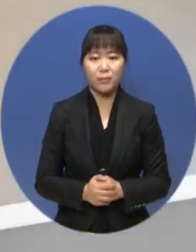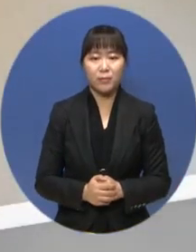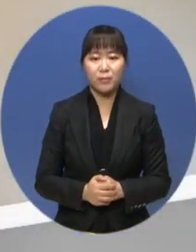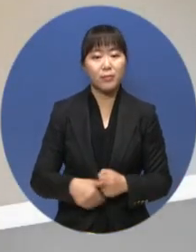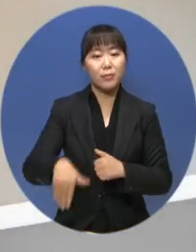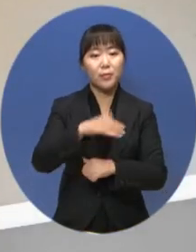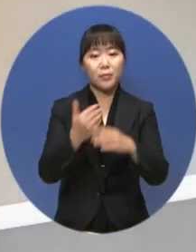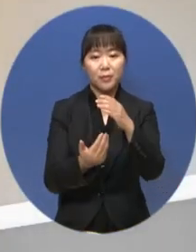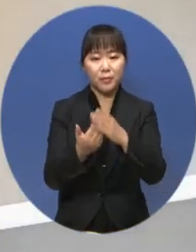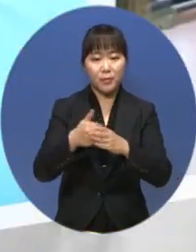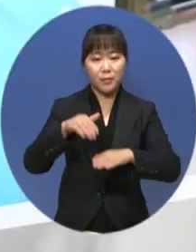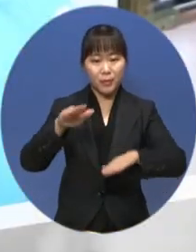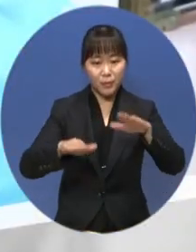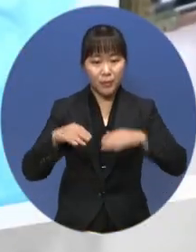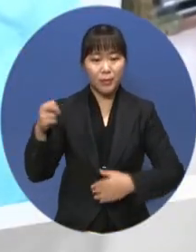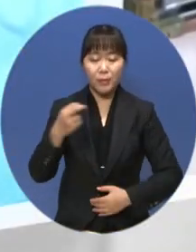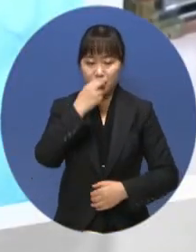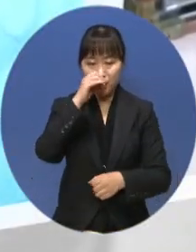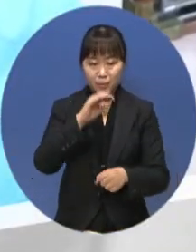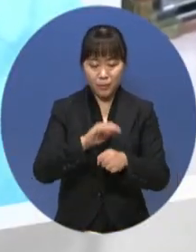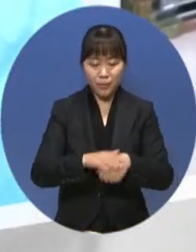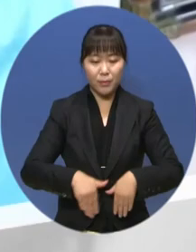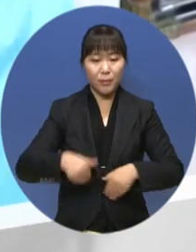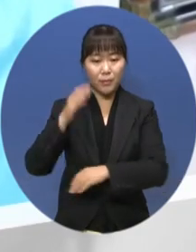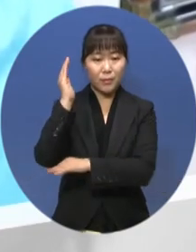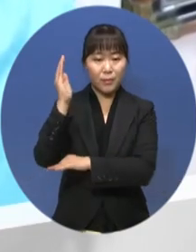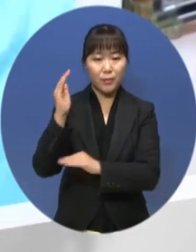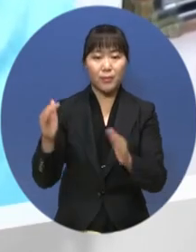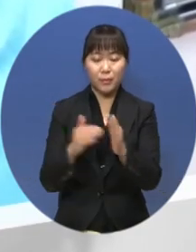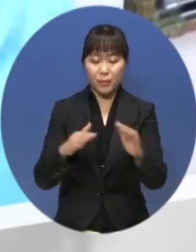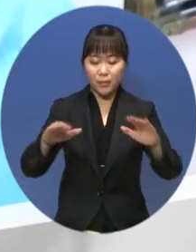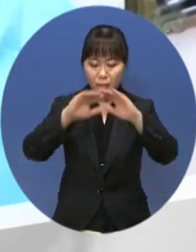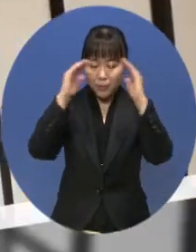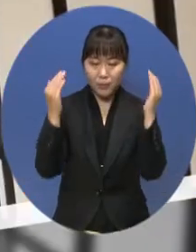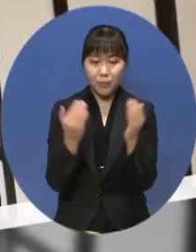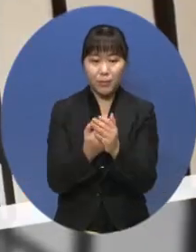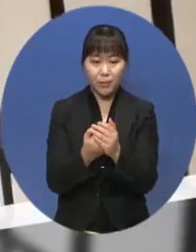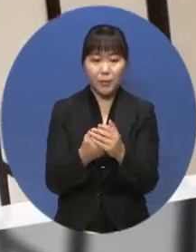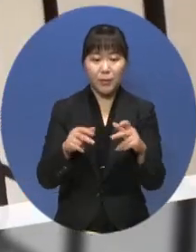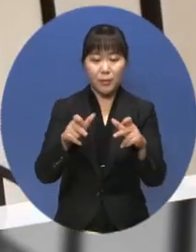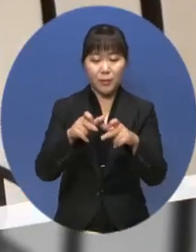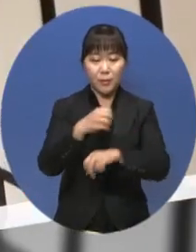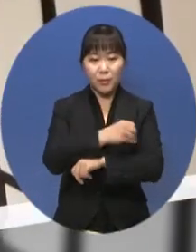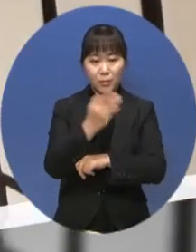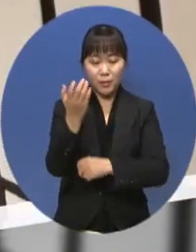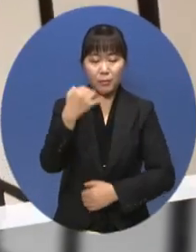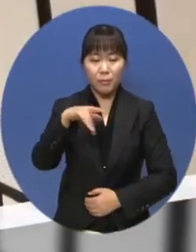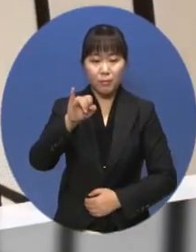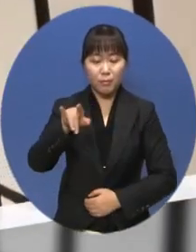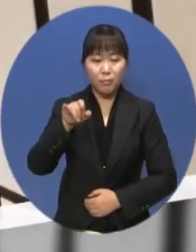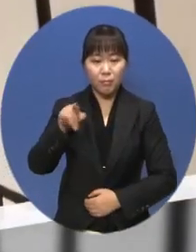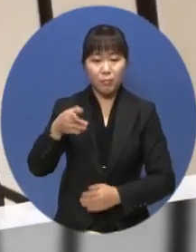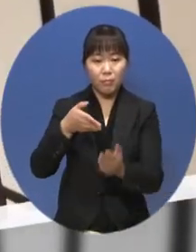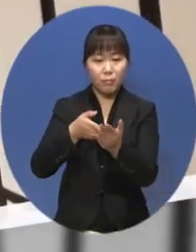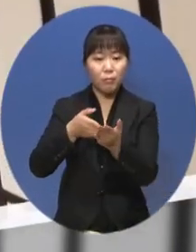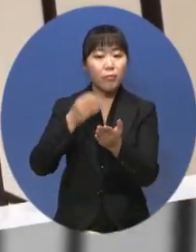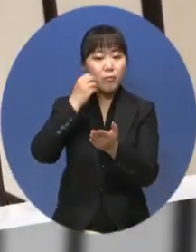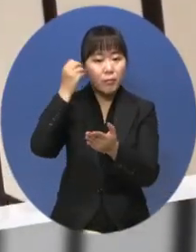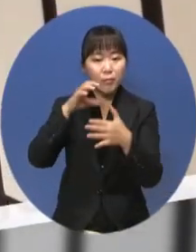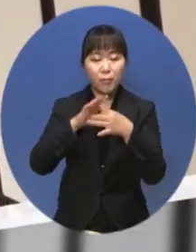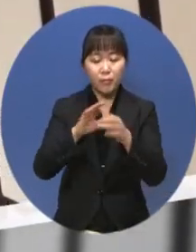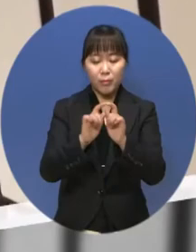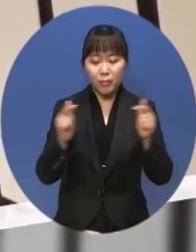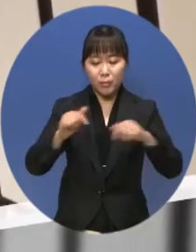우리 주변에서 일어나는 불공정한 사례부터 억울한 사연, 따뜻한 미담까지 장애인신문과